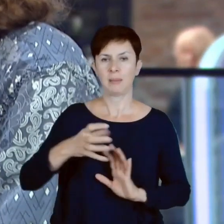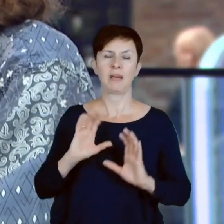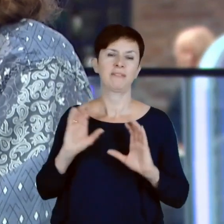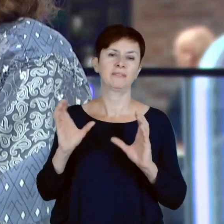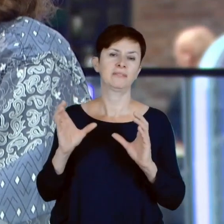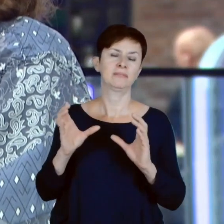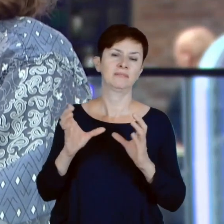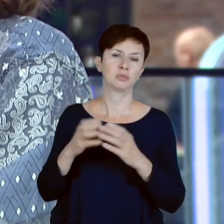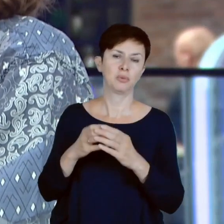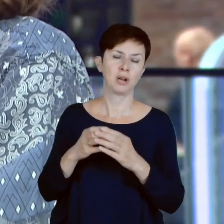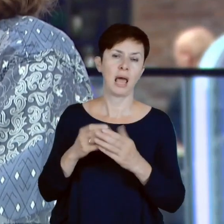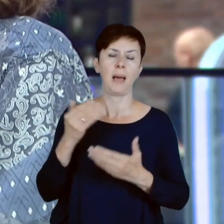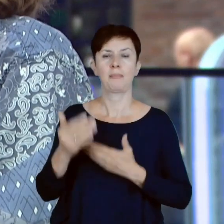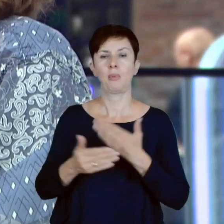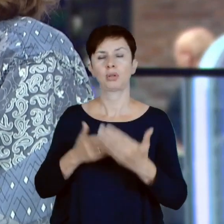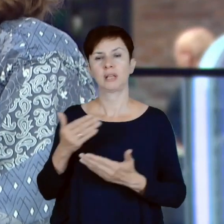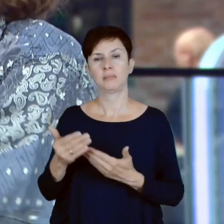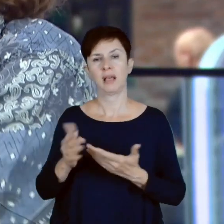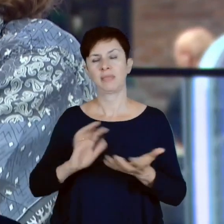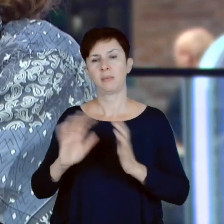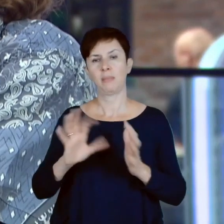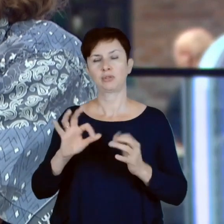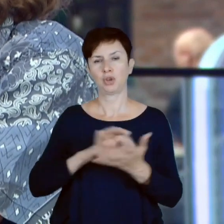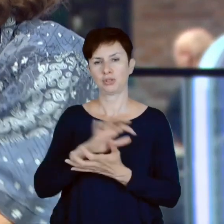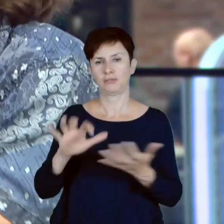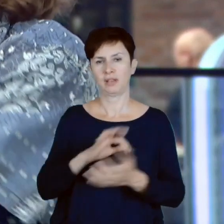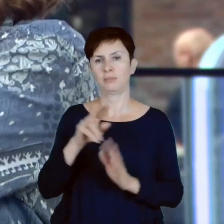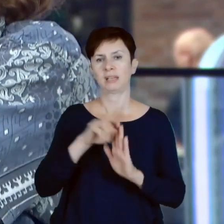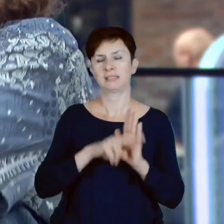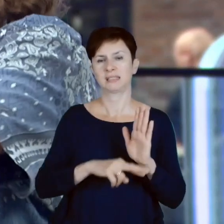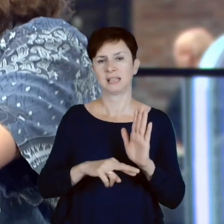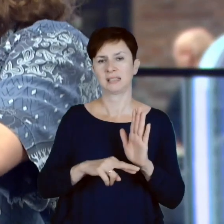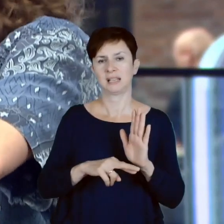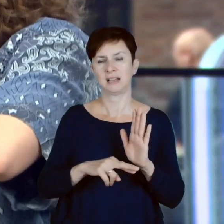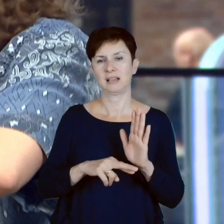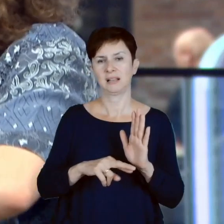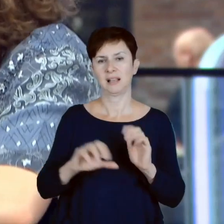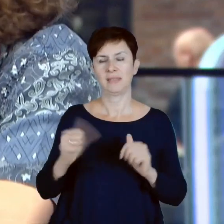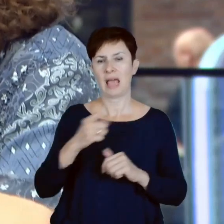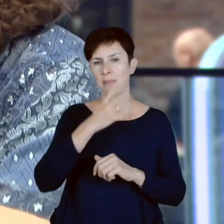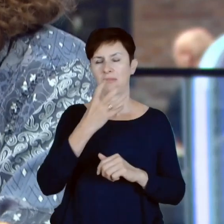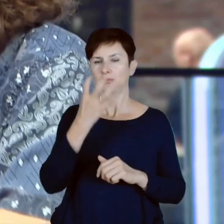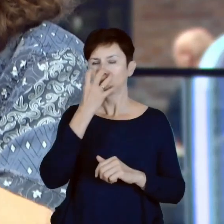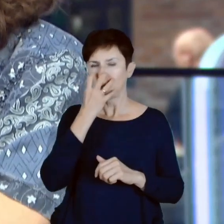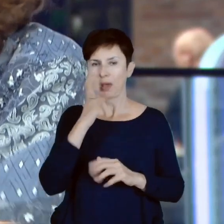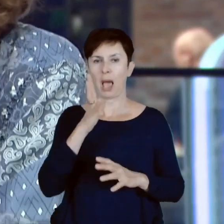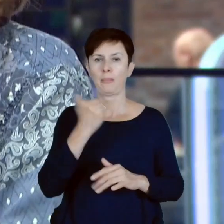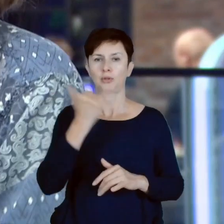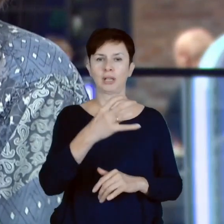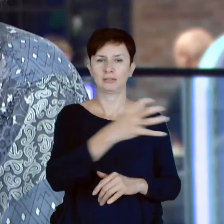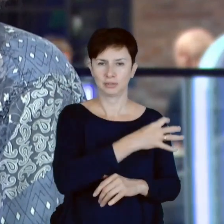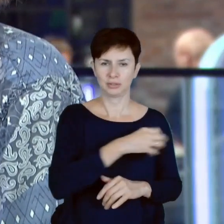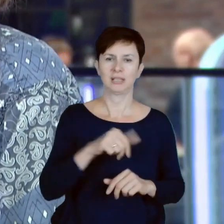potem dbać o świat, bo zasada zakładania maseczki najpierw sobie, potem dziecku, jak najbardziej w NGO-sach też